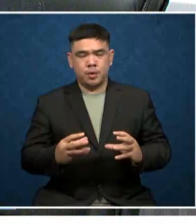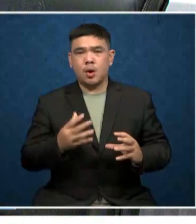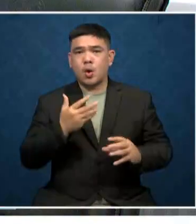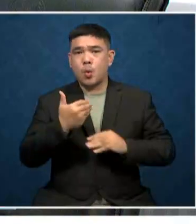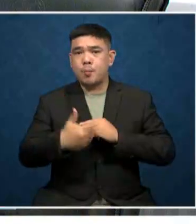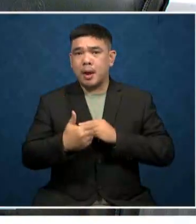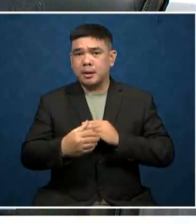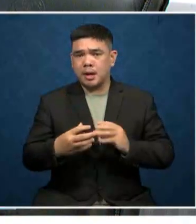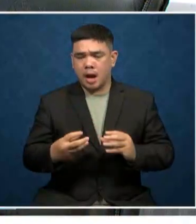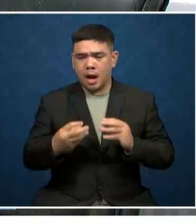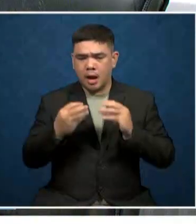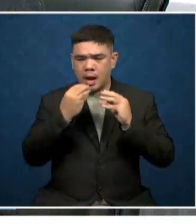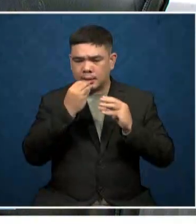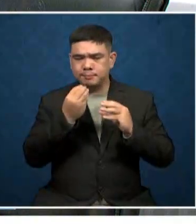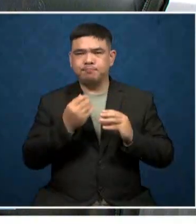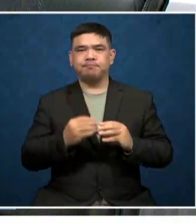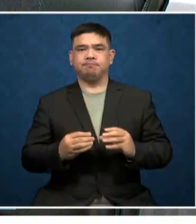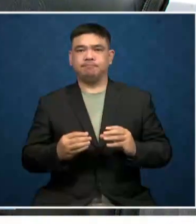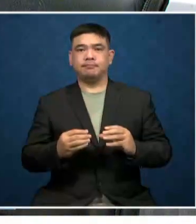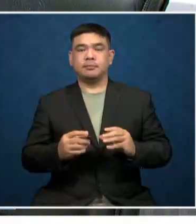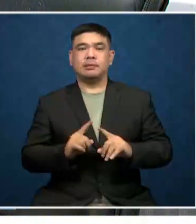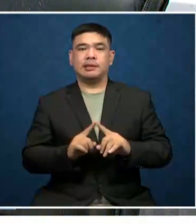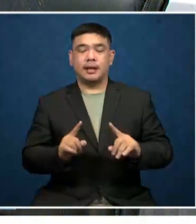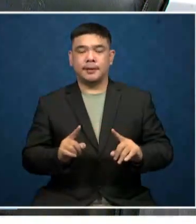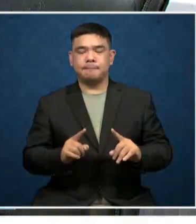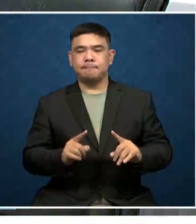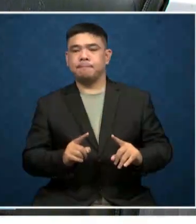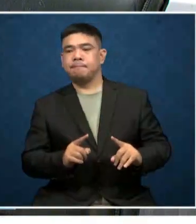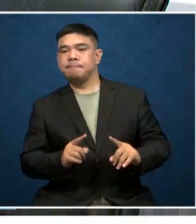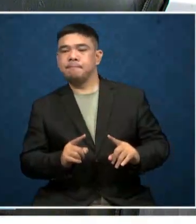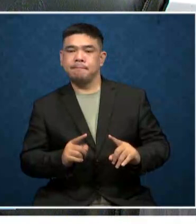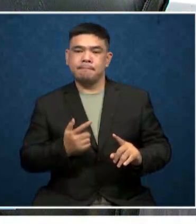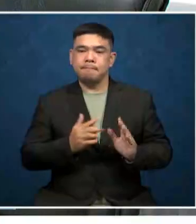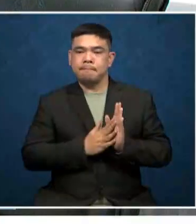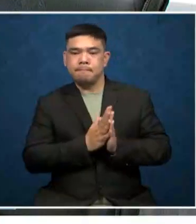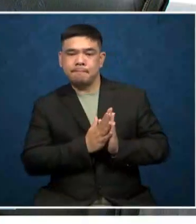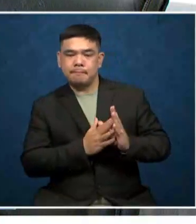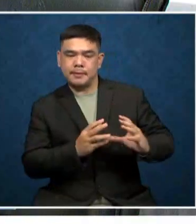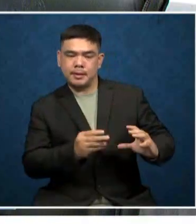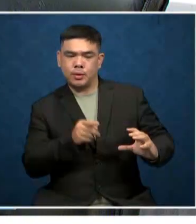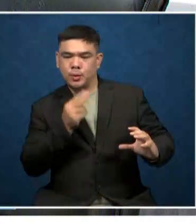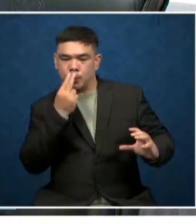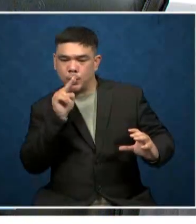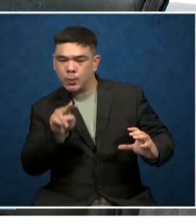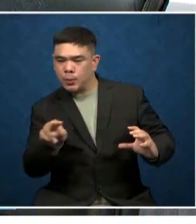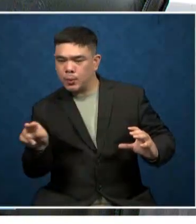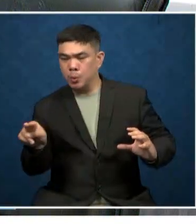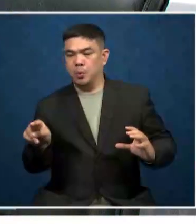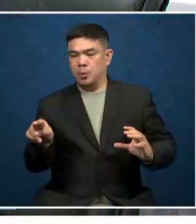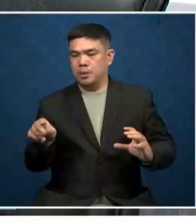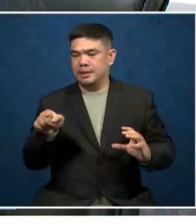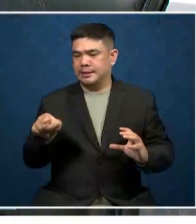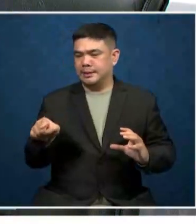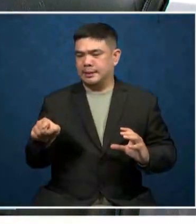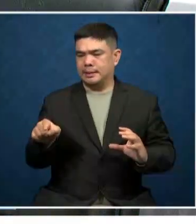ก็สั่งมาทานแล้วแต่แต่ก็ก่อนที่จะสั่งทานครัวซองเนี่ยก็มองไปเห็นเ่อ